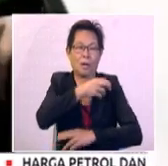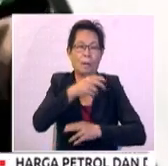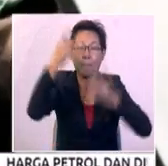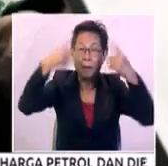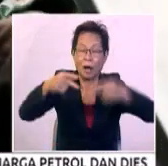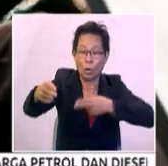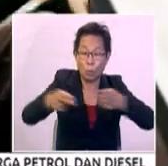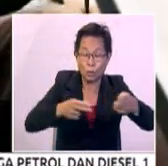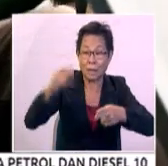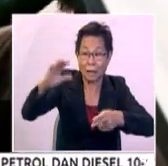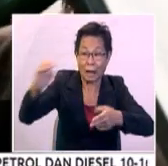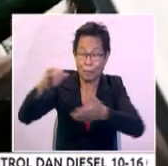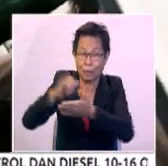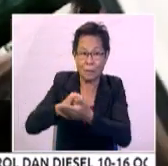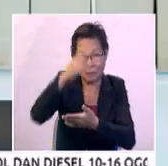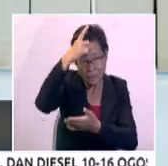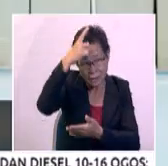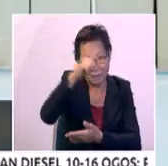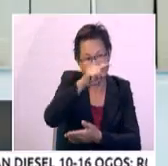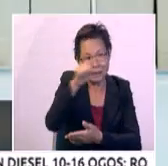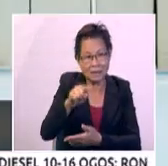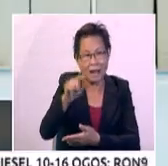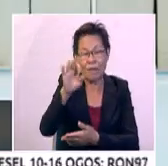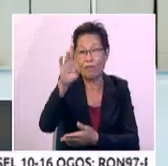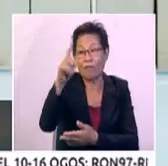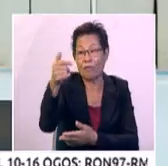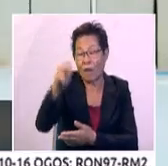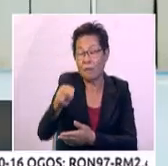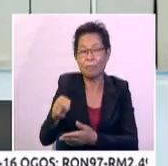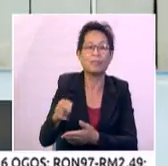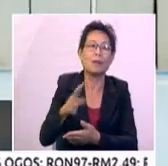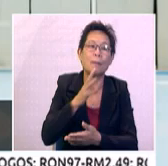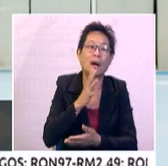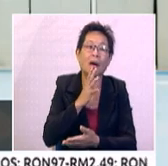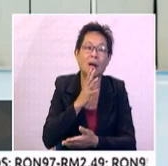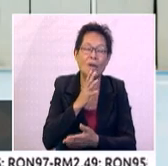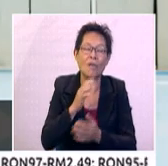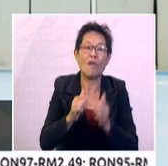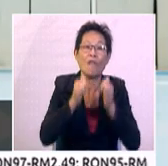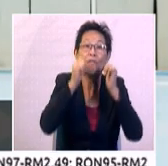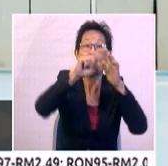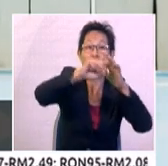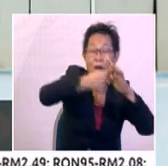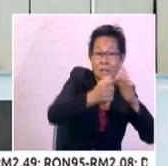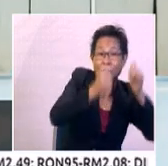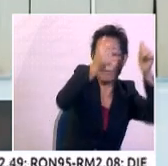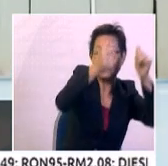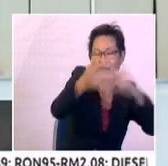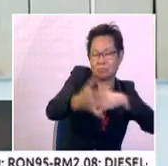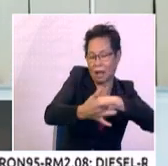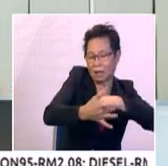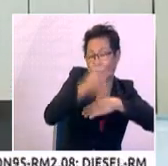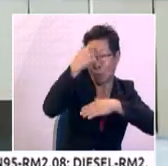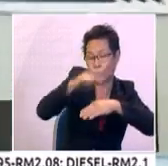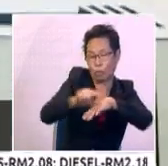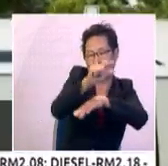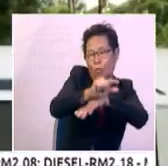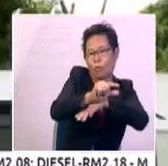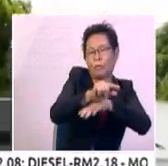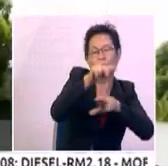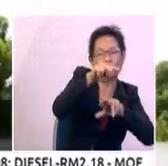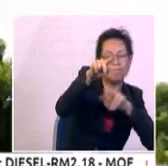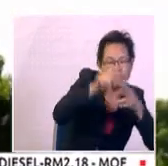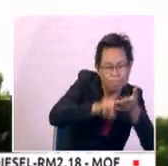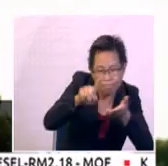EastCap Berhad, Datuk Seri Zakwan Hafiz Ahmad Ansari dalam satu kenyataan, buat permulaan, teknologi ini adalah bagi kegunaan